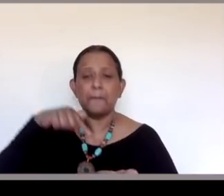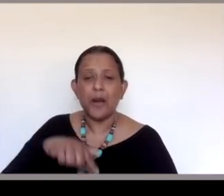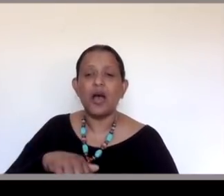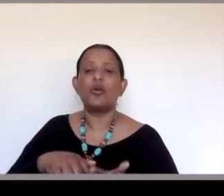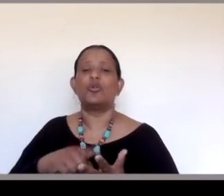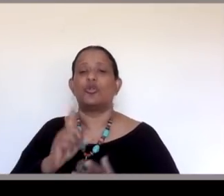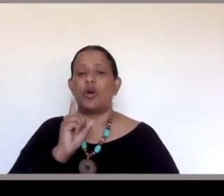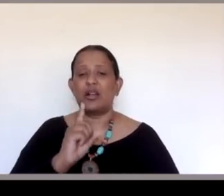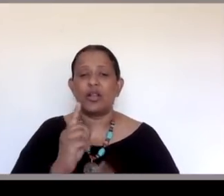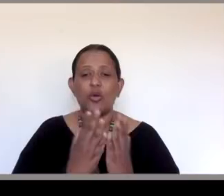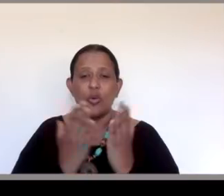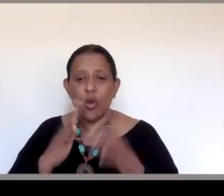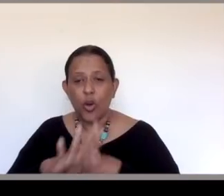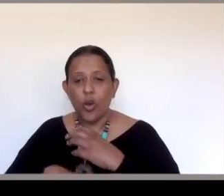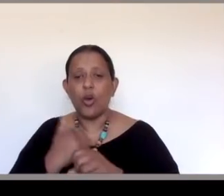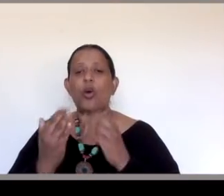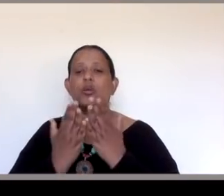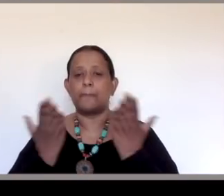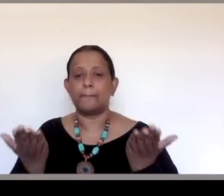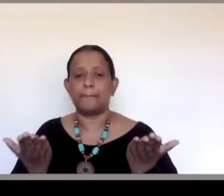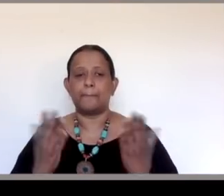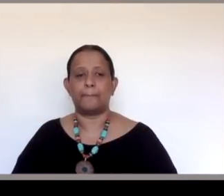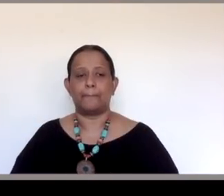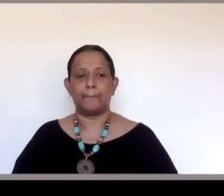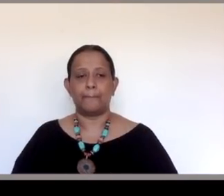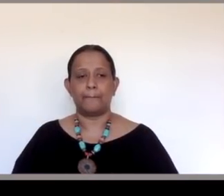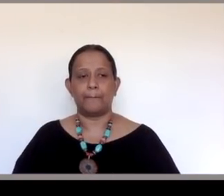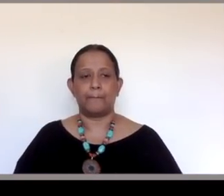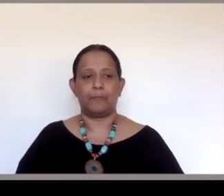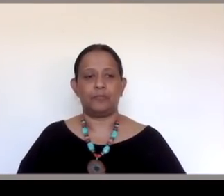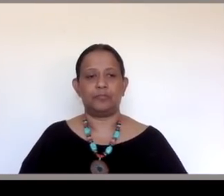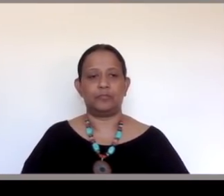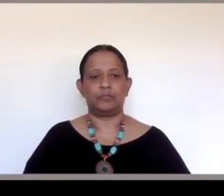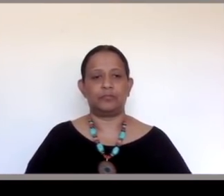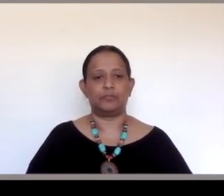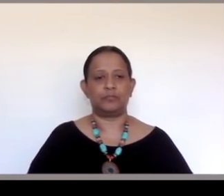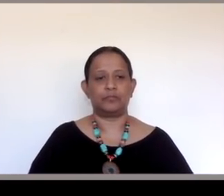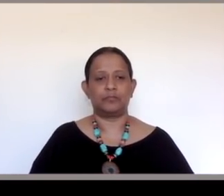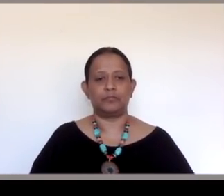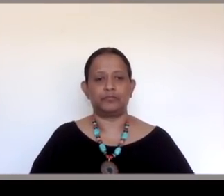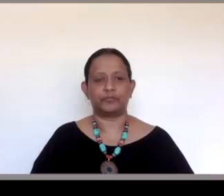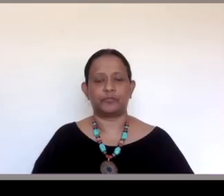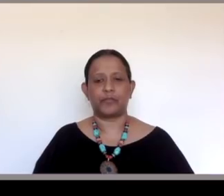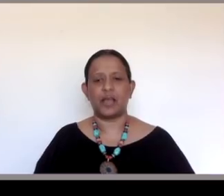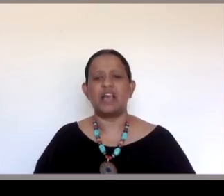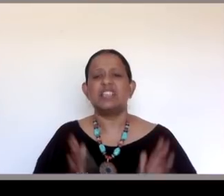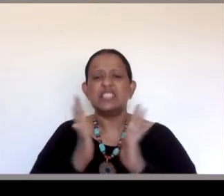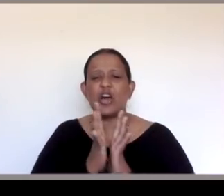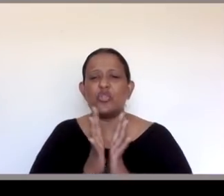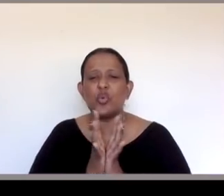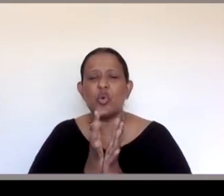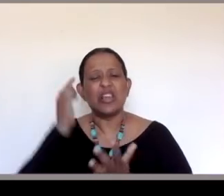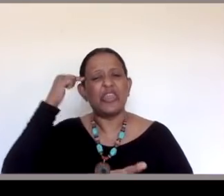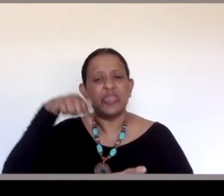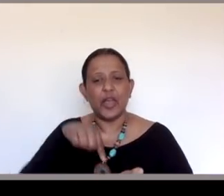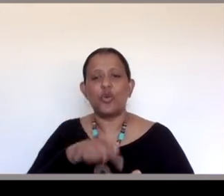අනේකර් එපොළුදුම් ප්‍රශ්නෙකල් ප්‍රශ්නෙකල් ඇnder ප්‍රශ්නෙකල් මාත්‍රෙමේ නිනෙකිරාර්ගල්. ඒ නිසා ආශිර්වාදයක් ඇවිල්ලා උන්ගේ ඇඟේ හැප්පුණත් උන්ට